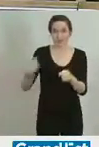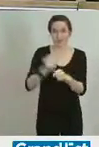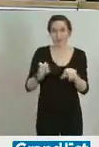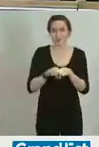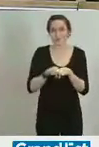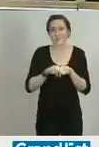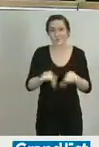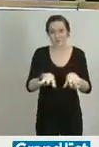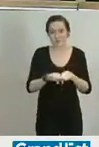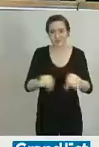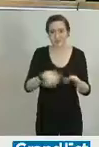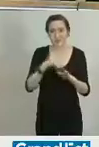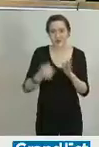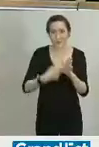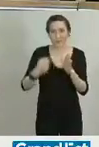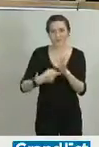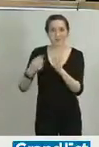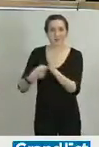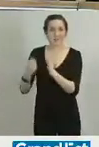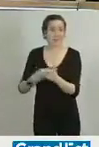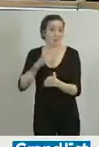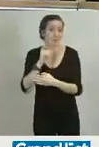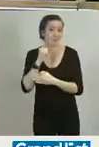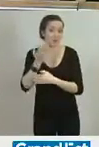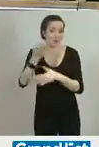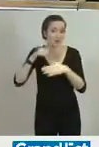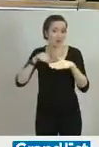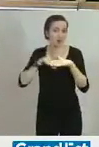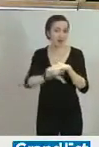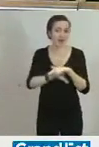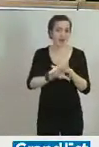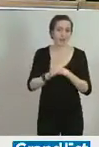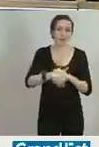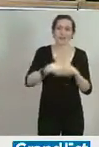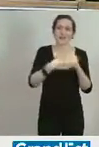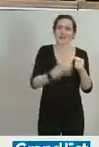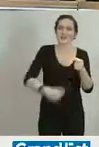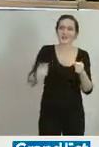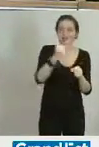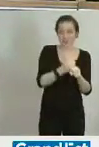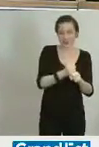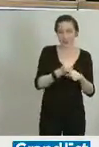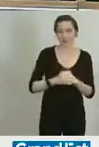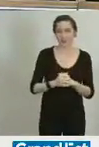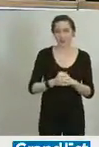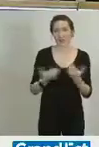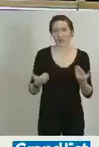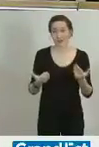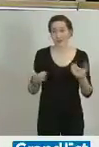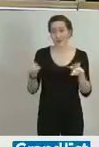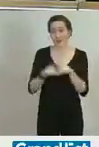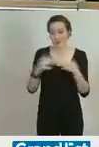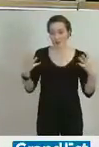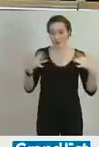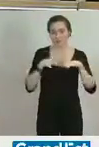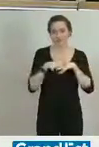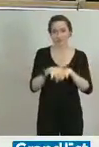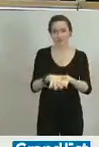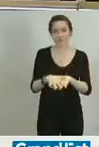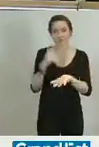le plus de fois possible et c'est le sens de cette aide à la création. Et puis évidemment, la mise en synergie des